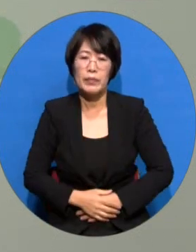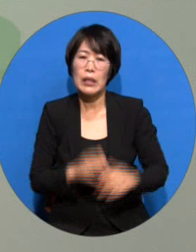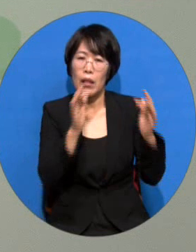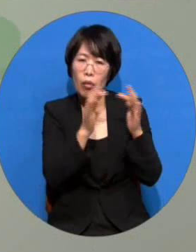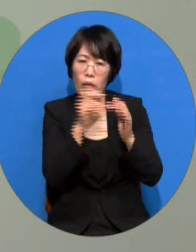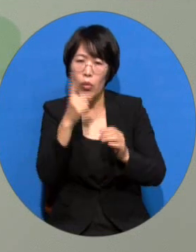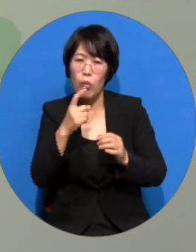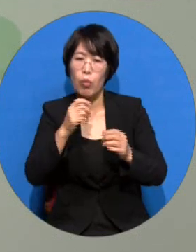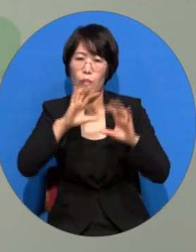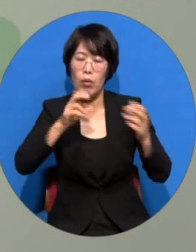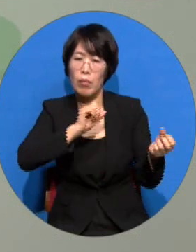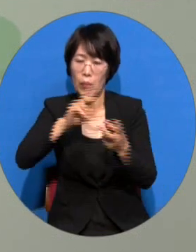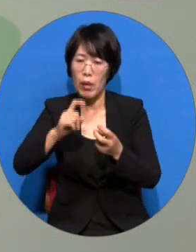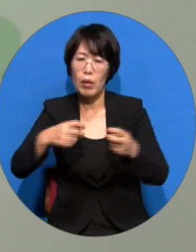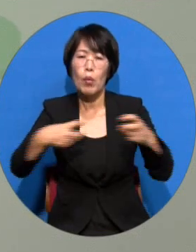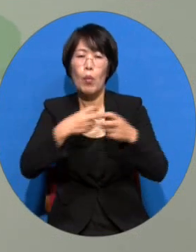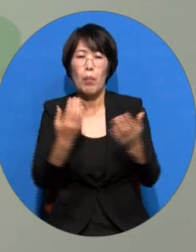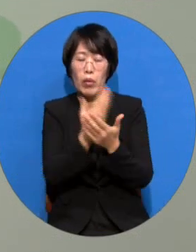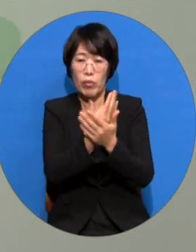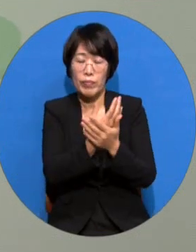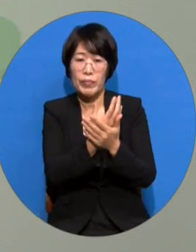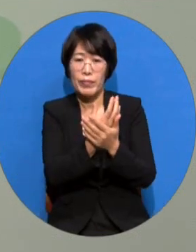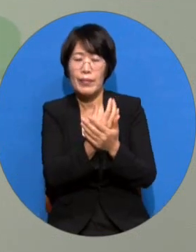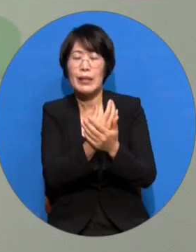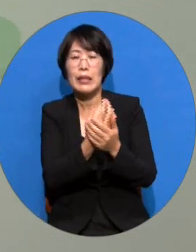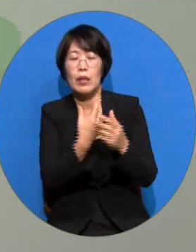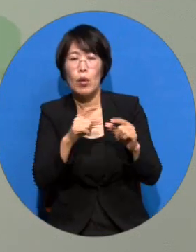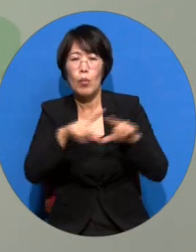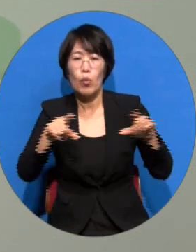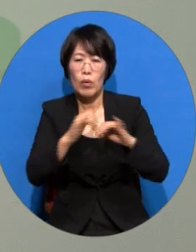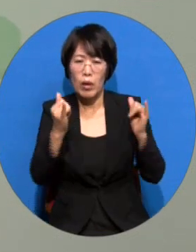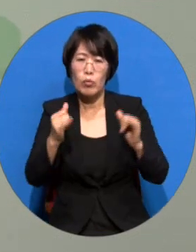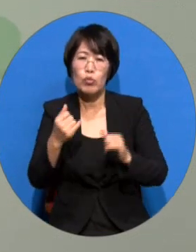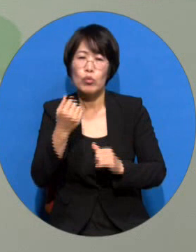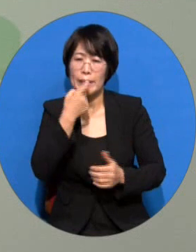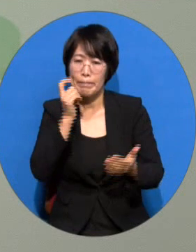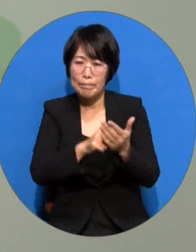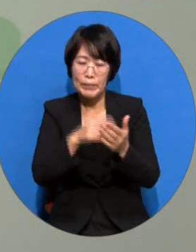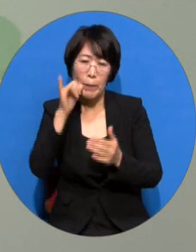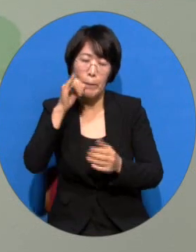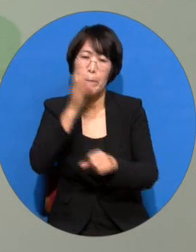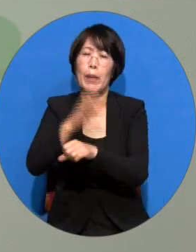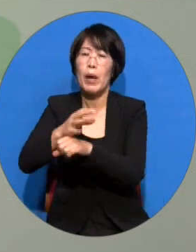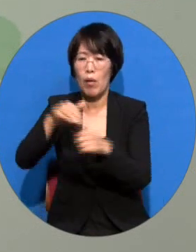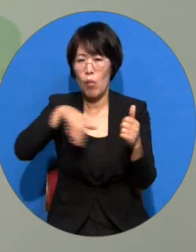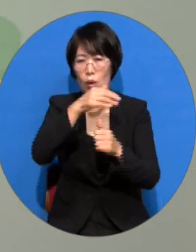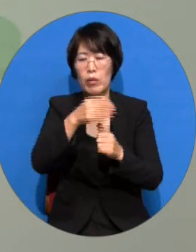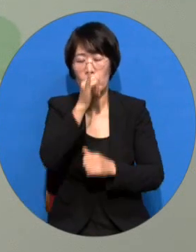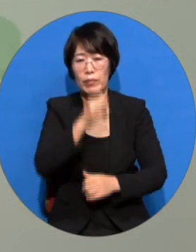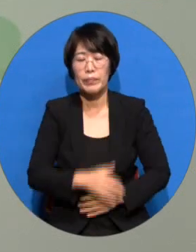인터넷과 국제 택배 등 교통 통신의 발달로 일반인들도 누구나 쉽게 마약류를 구매할 수 있는 환경이 조성 됐기